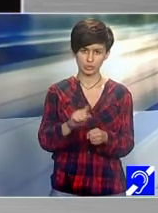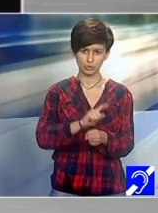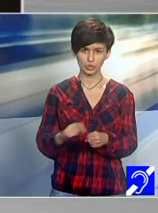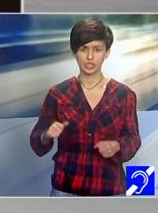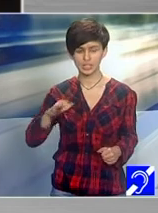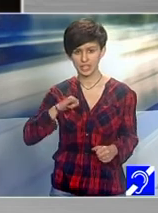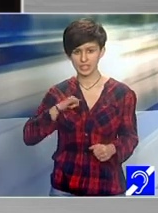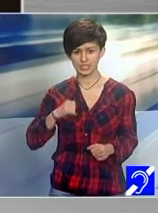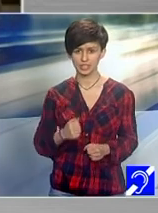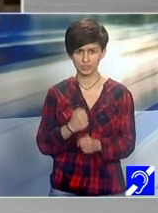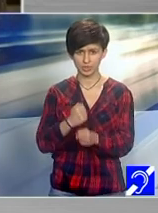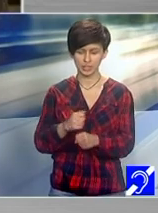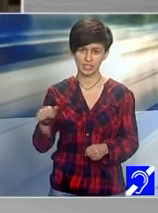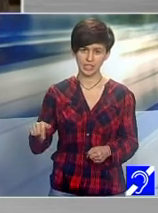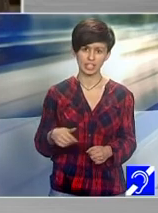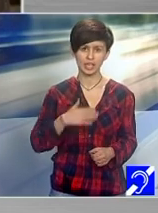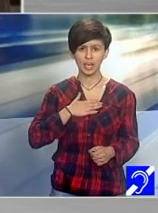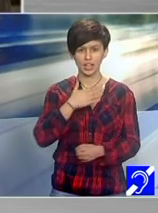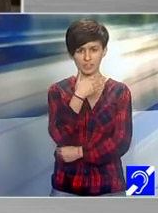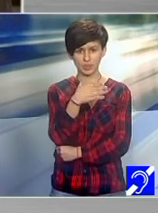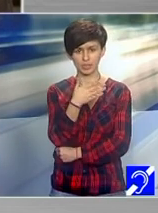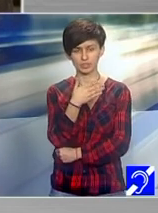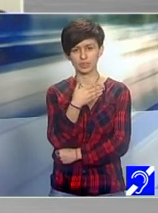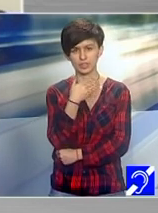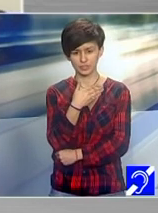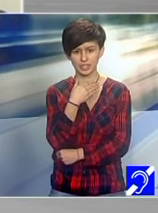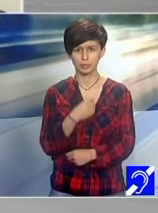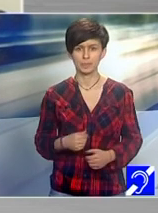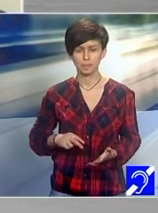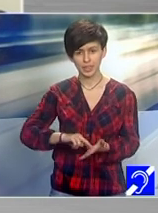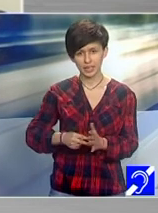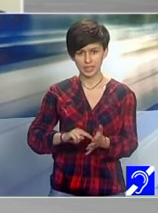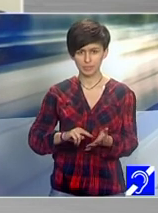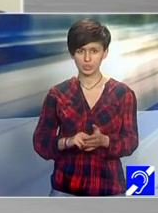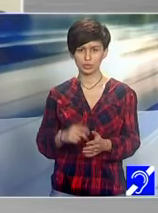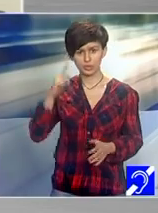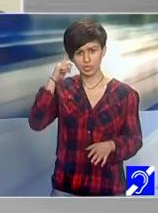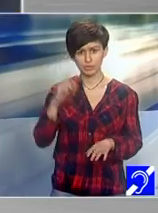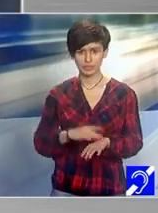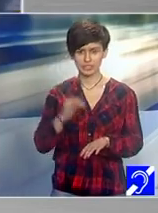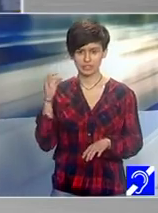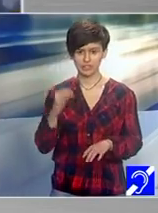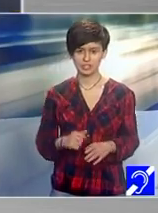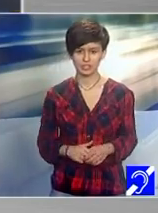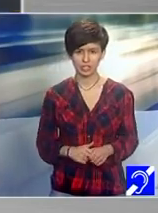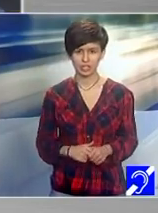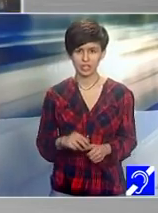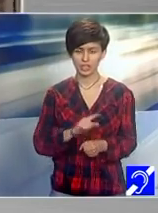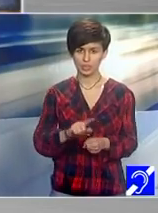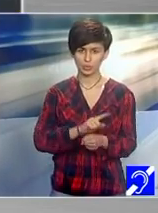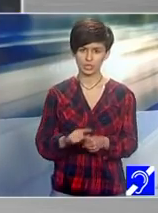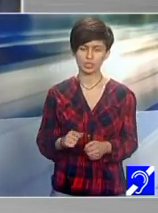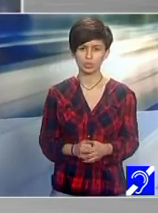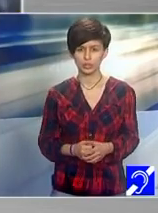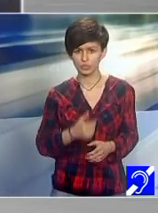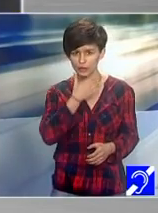Avem companii care produc pe baza invențiilor lor. Un lucru iară deosebit de îmbucurător, mai ales